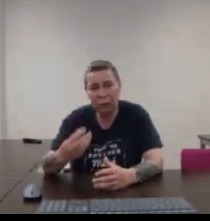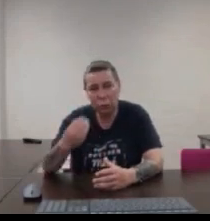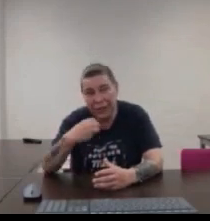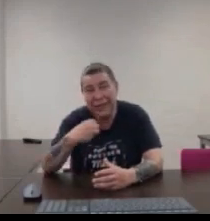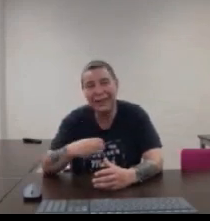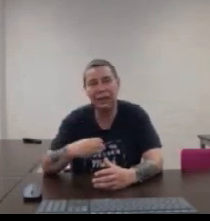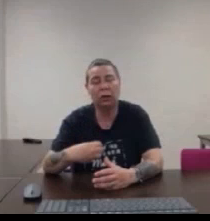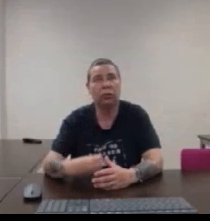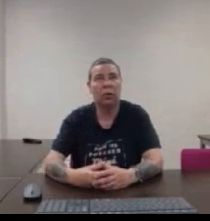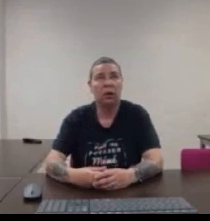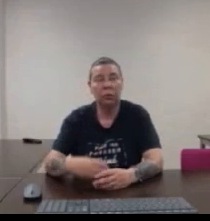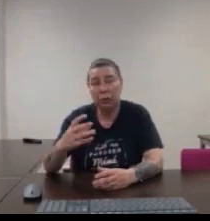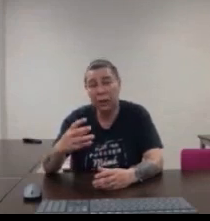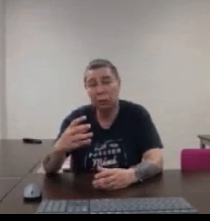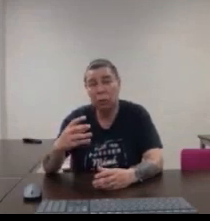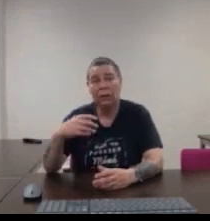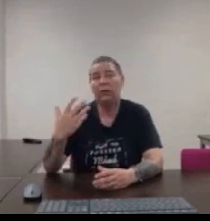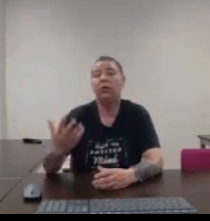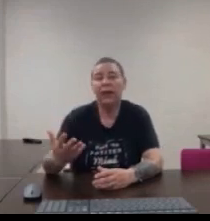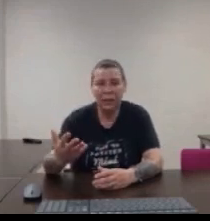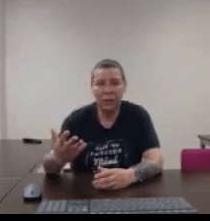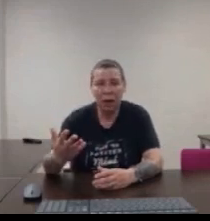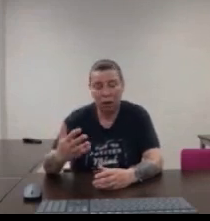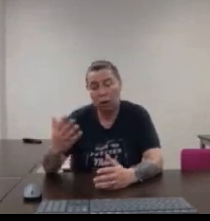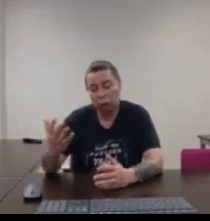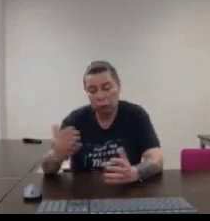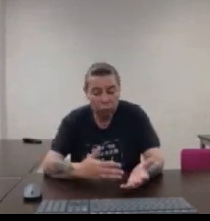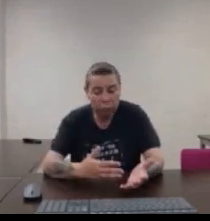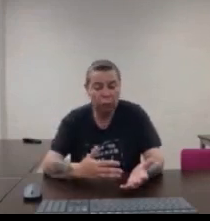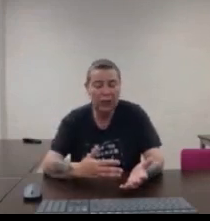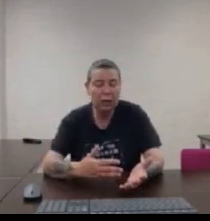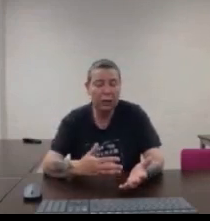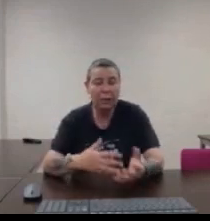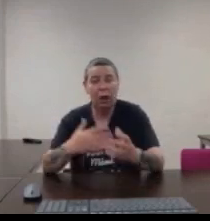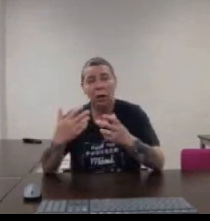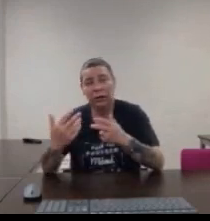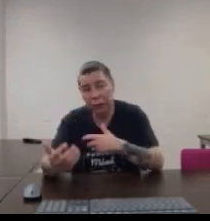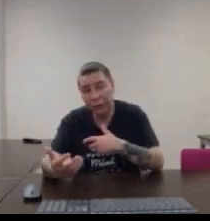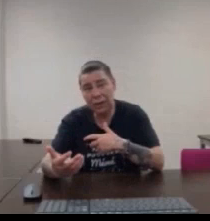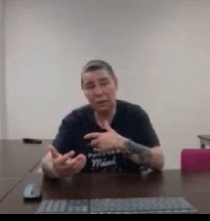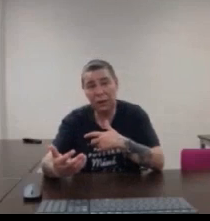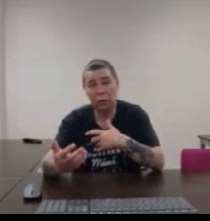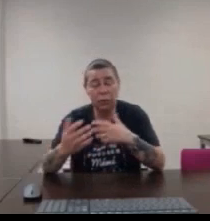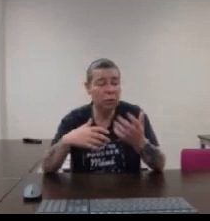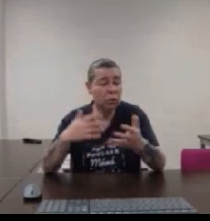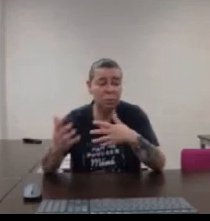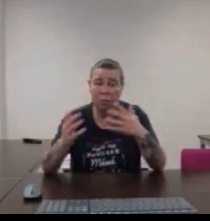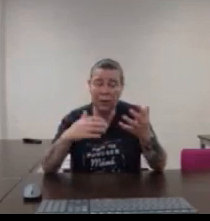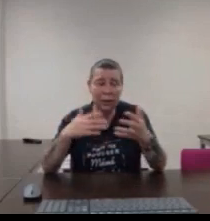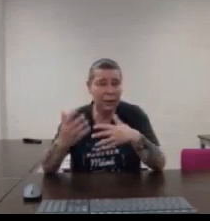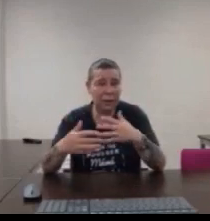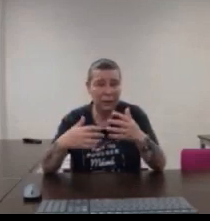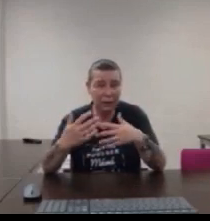d'apparition d'une pathologie existante. Donc ça veut dire que si vous êtes déjà, alors pour ceux qui le savent, si vous avez déjà une pathologie de